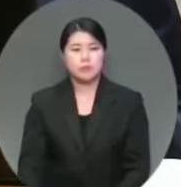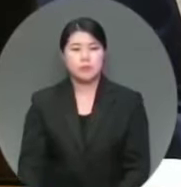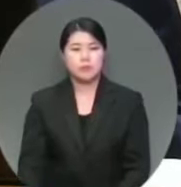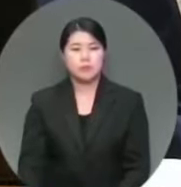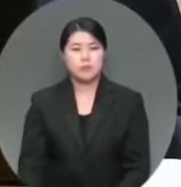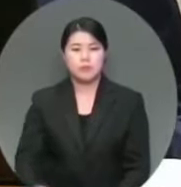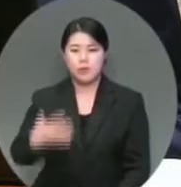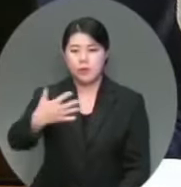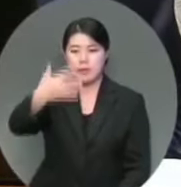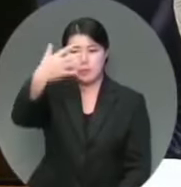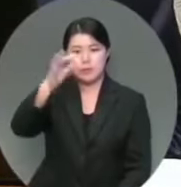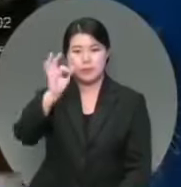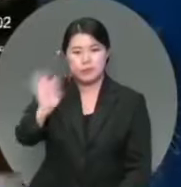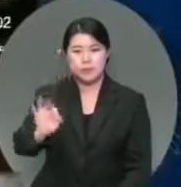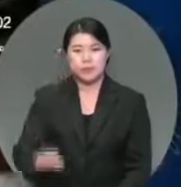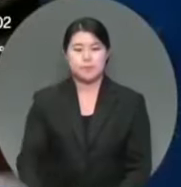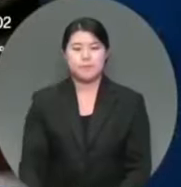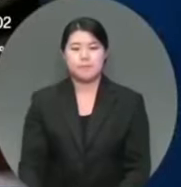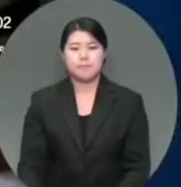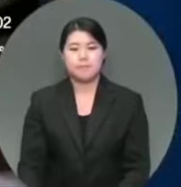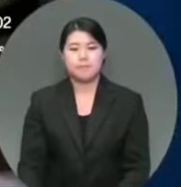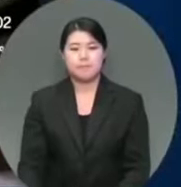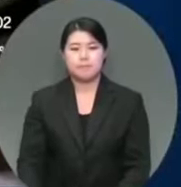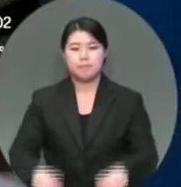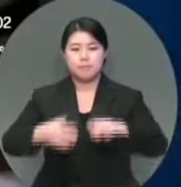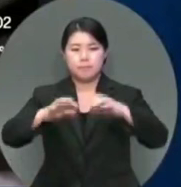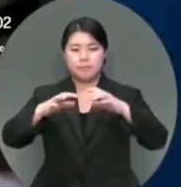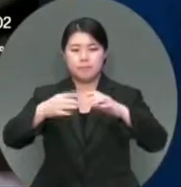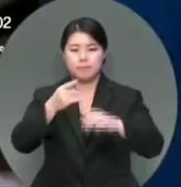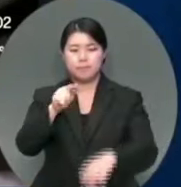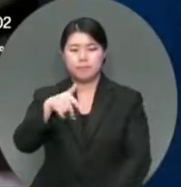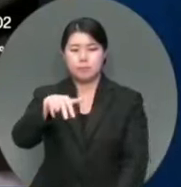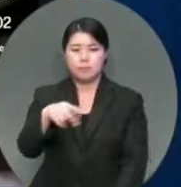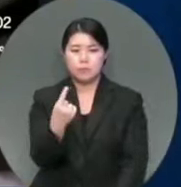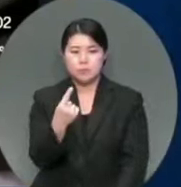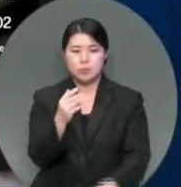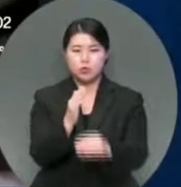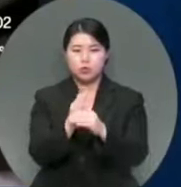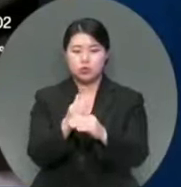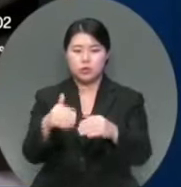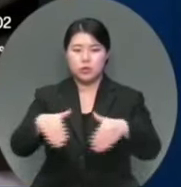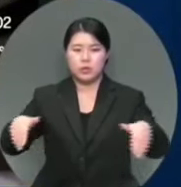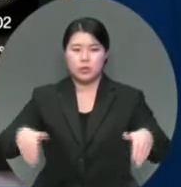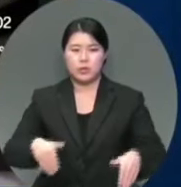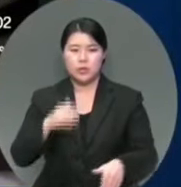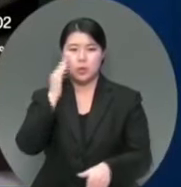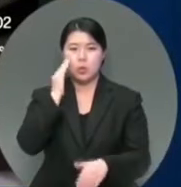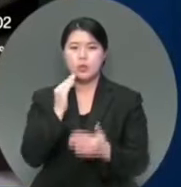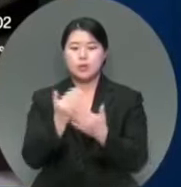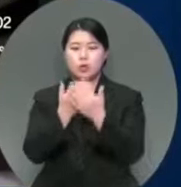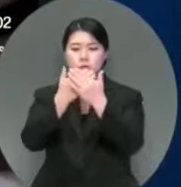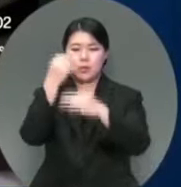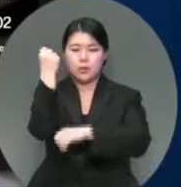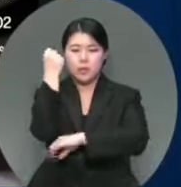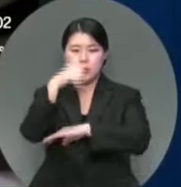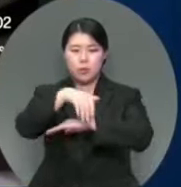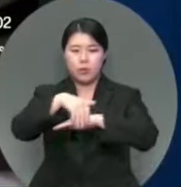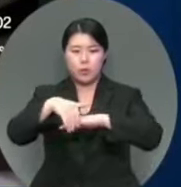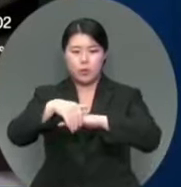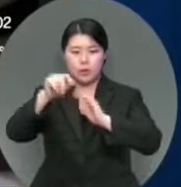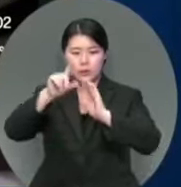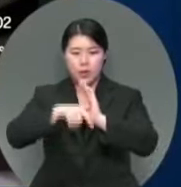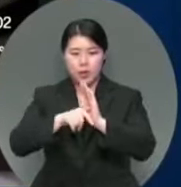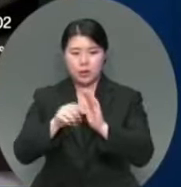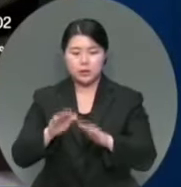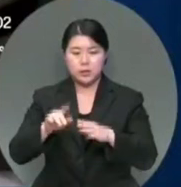저기 화면을 보시면 국가 탄소중립 녹색성장 기본계획에 지금 윤석열 정부 임기